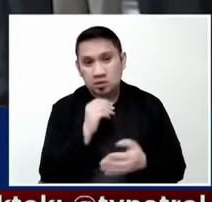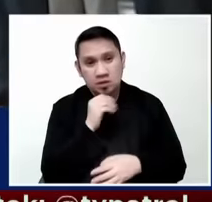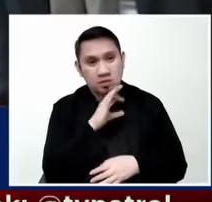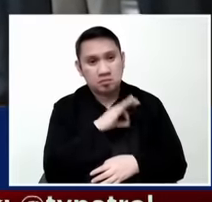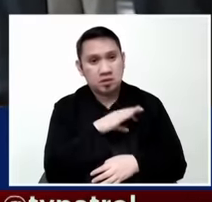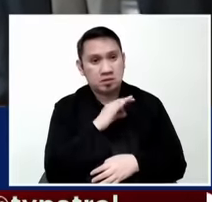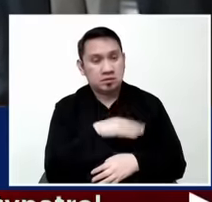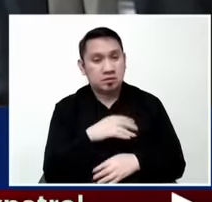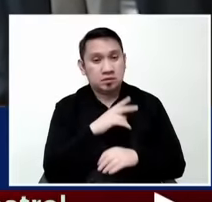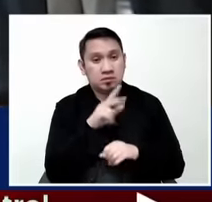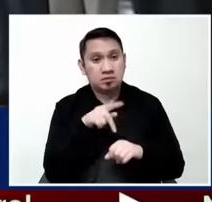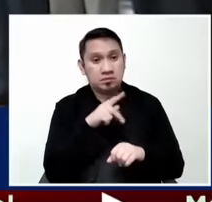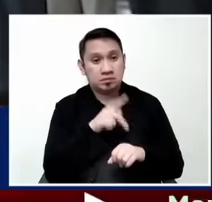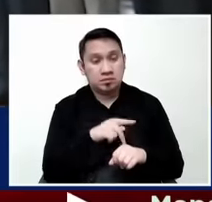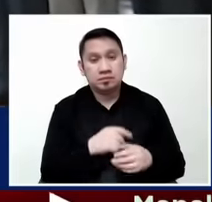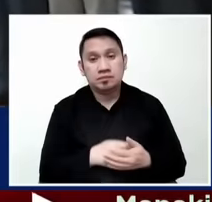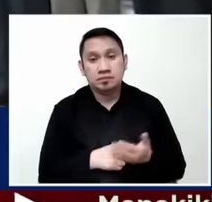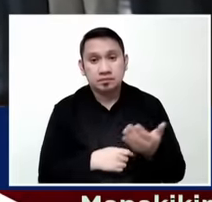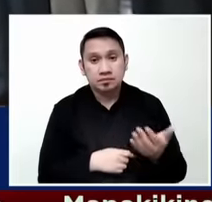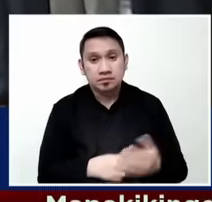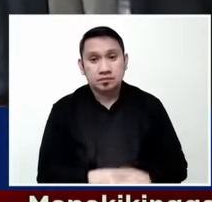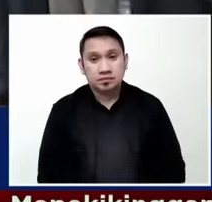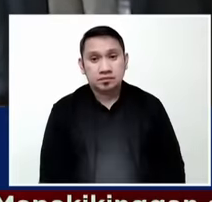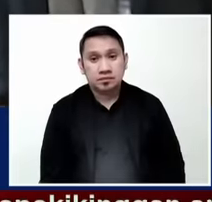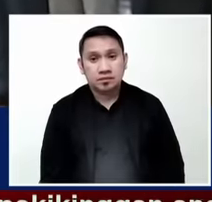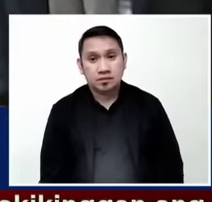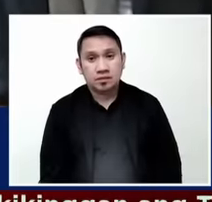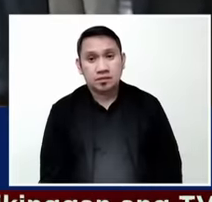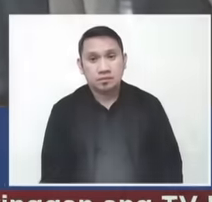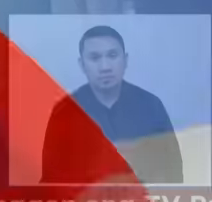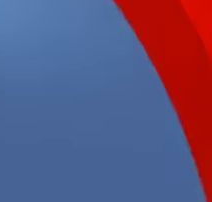bayan. RG Cruz, ABS-CBN News.